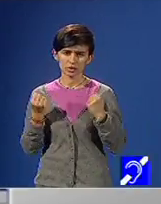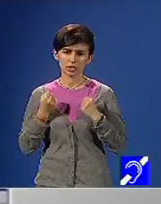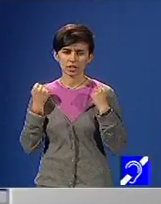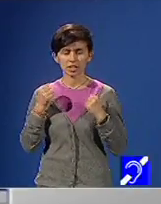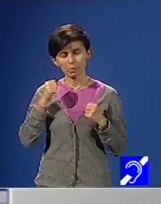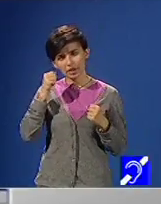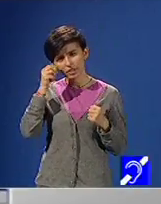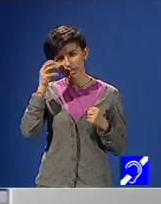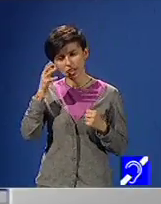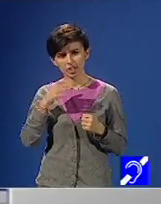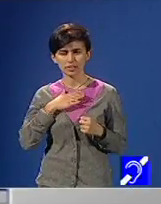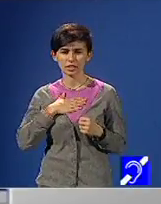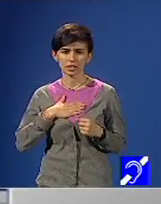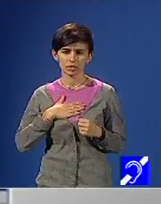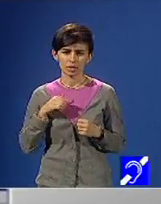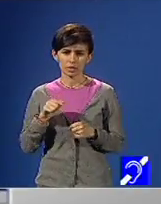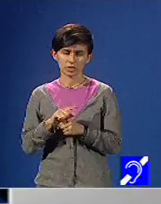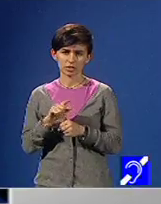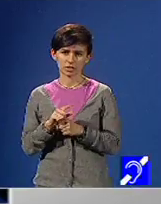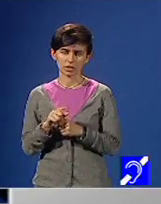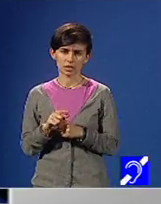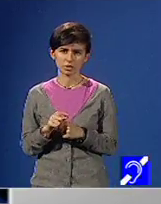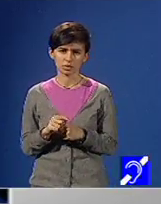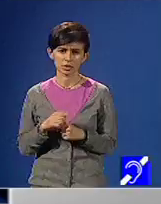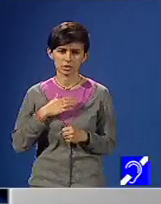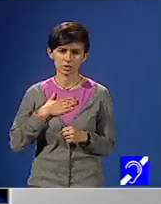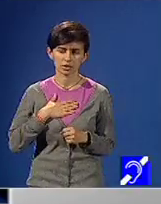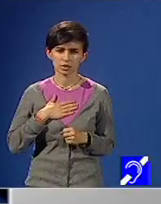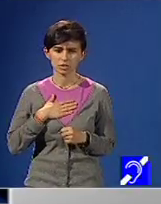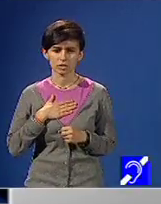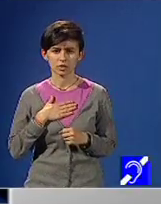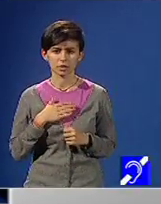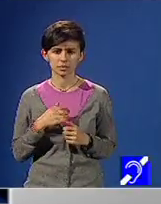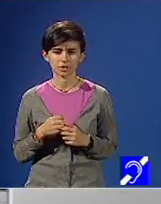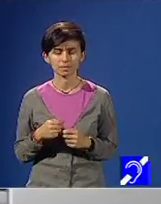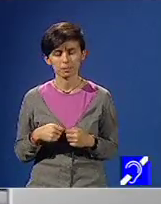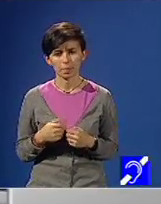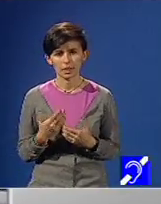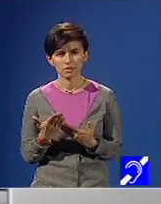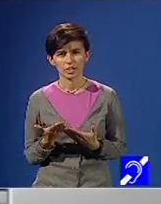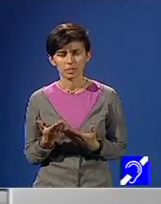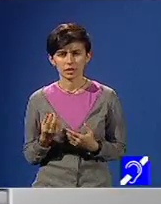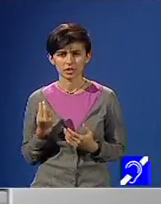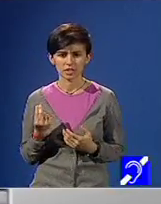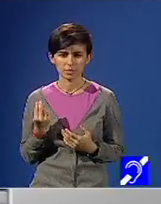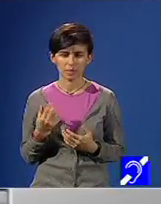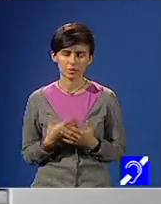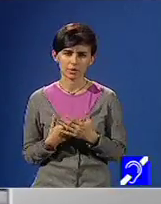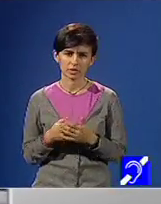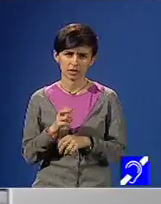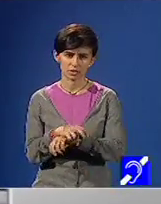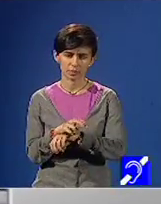zilnice. Ne dorim asta, să avem cât mai multe antrenamente, ne dorim să dăm tot ce avem mai bun în noi, ca atunci când ne prezentăm la concursurile